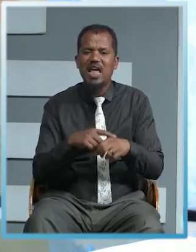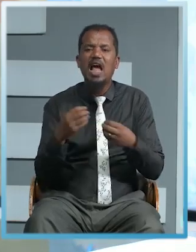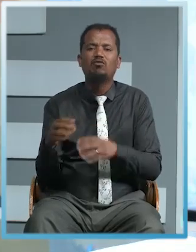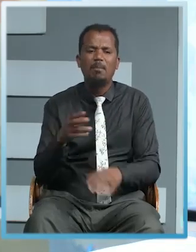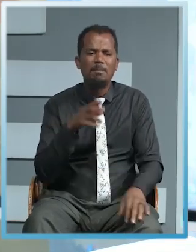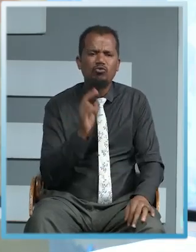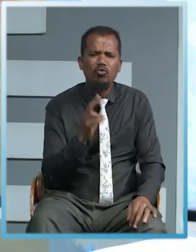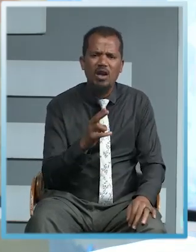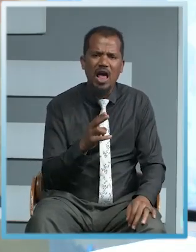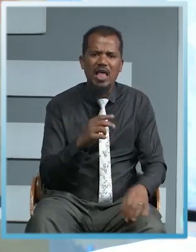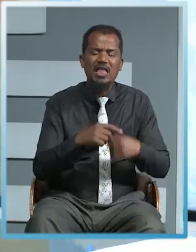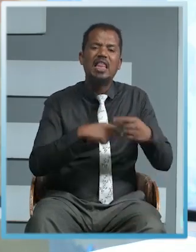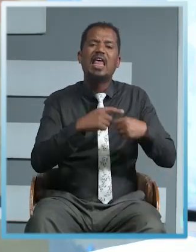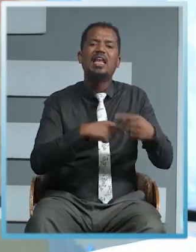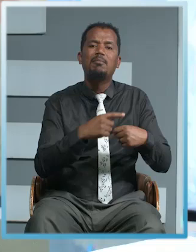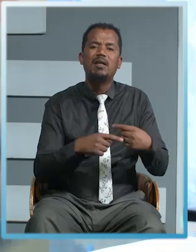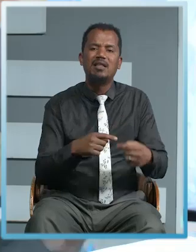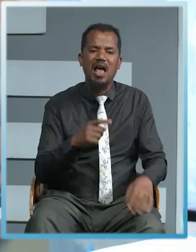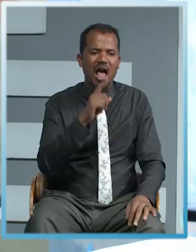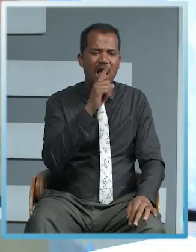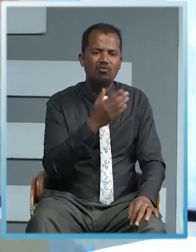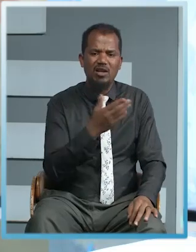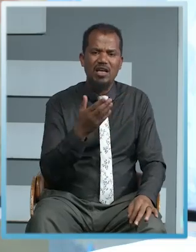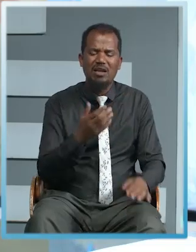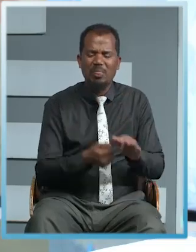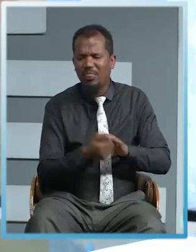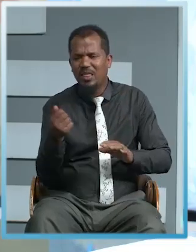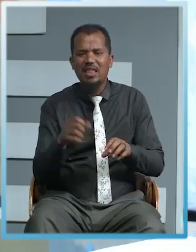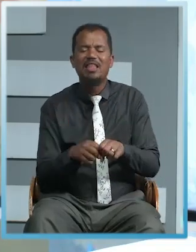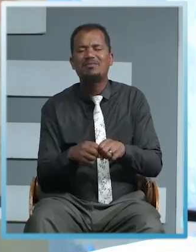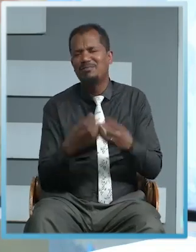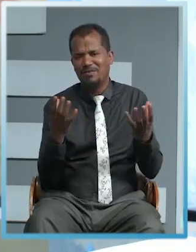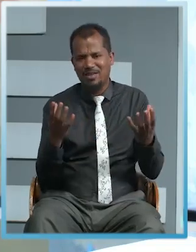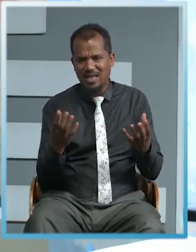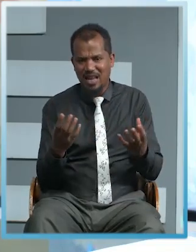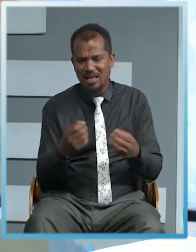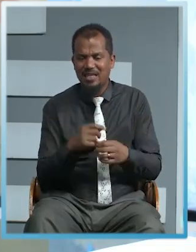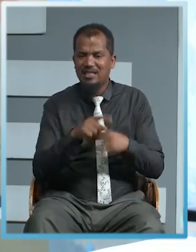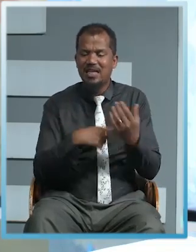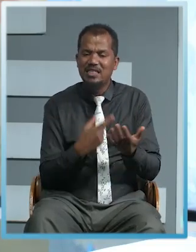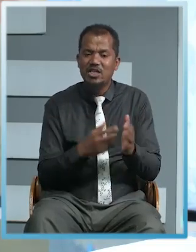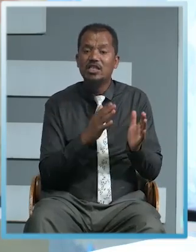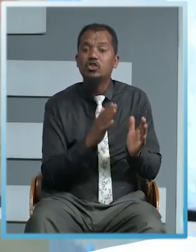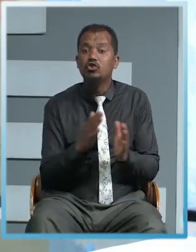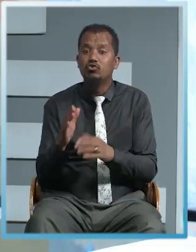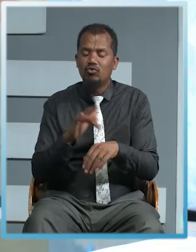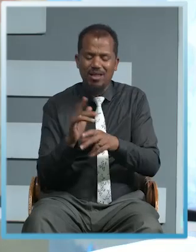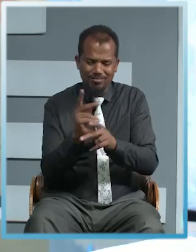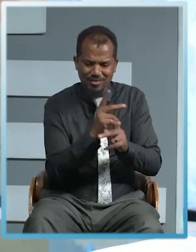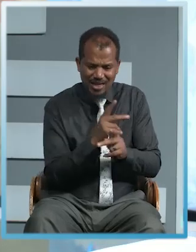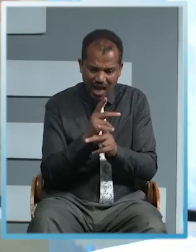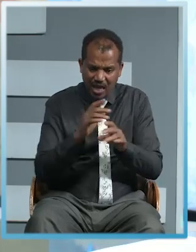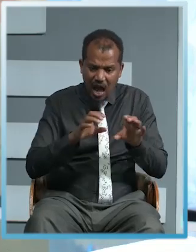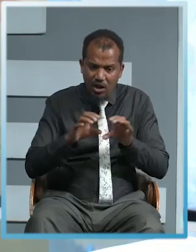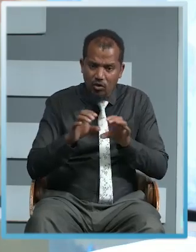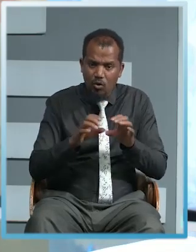በችኮላ ምናምን የተሄደበት የሆነ አንዱ ነገር ያፈተልክና ይፈርሳል ማለት ነው። እና ስለዚህ ዝግጅቱ ላይ ጥንቃቄ